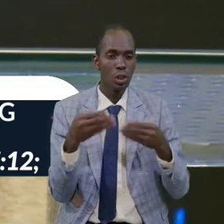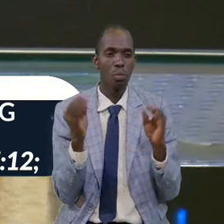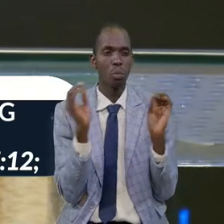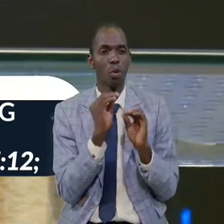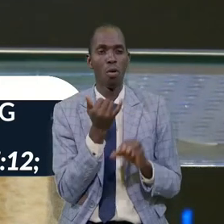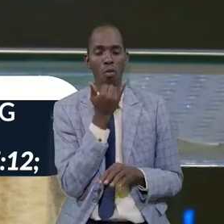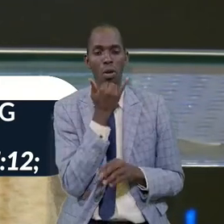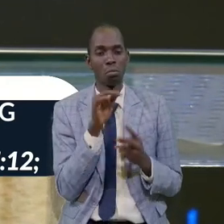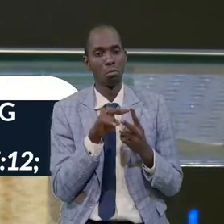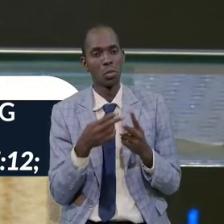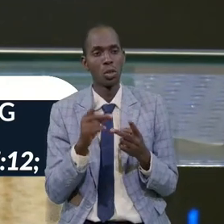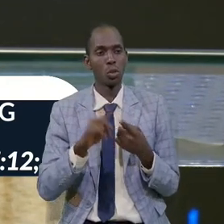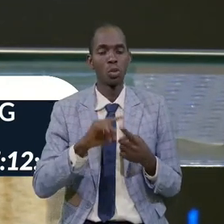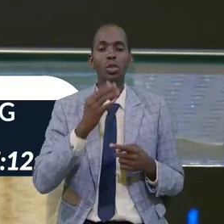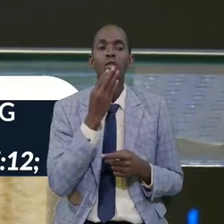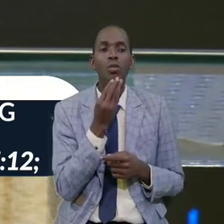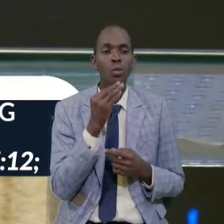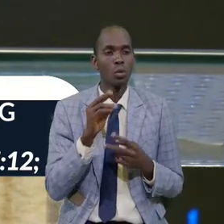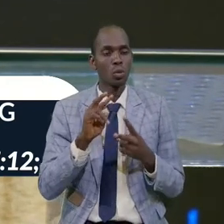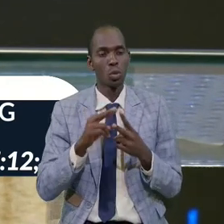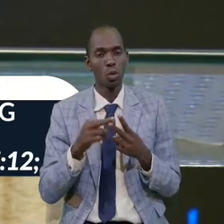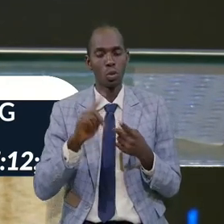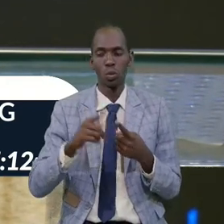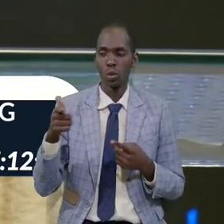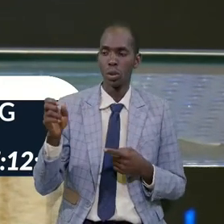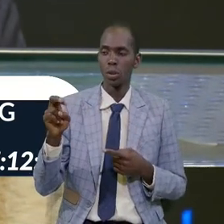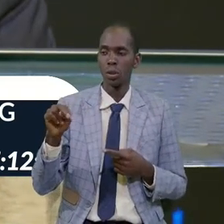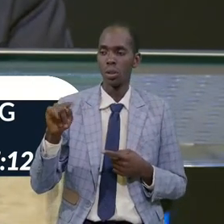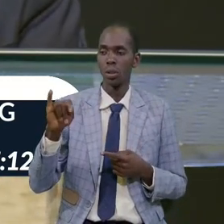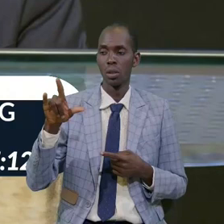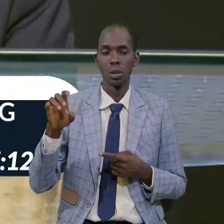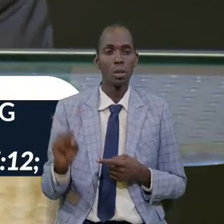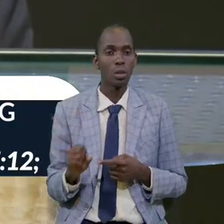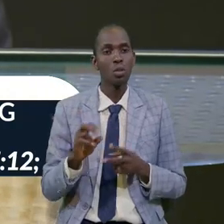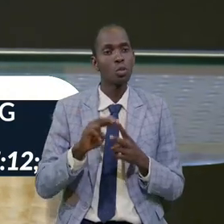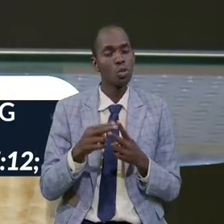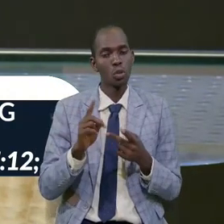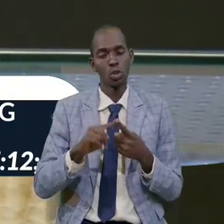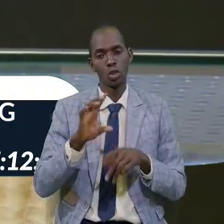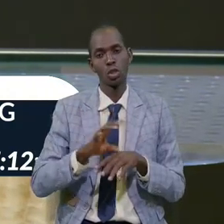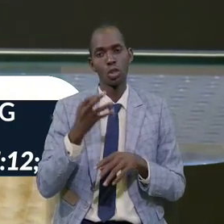scandale ni aux Grecs, ni aux Juifs, ni à l'Église de Dieu. » 33.